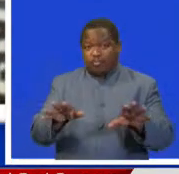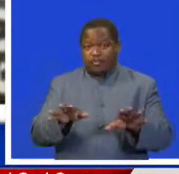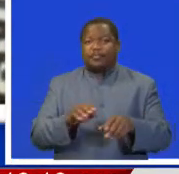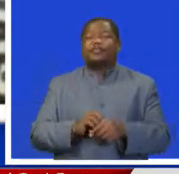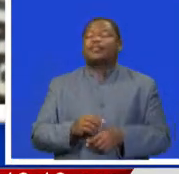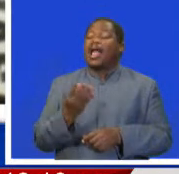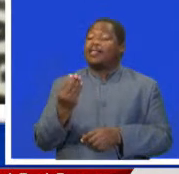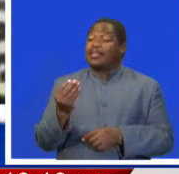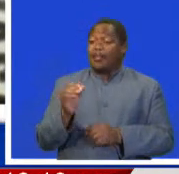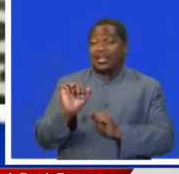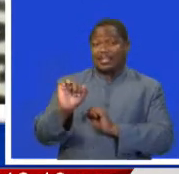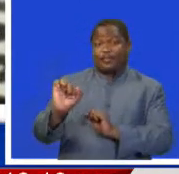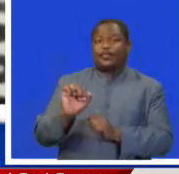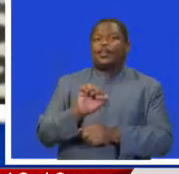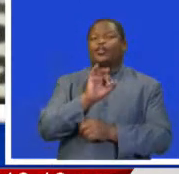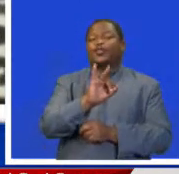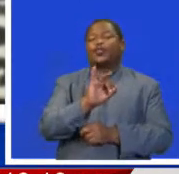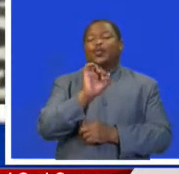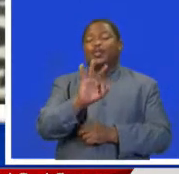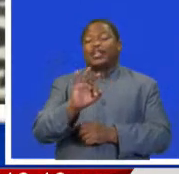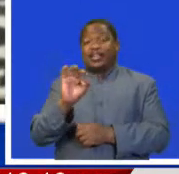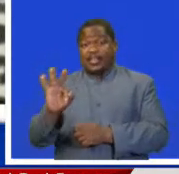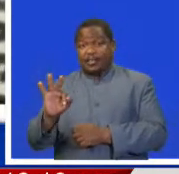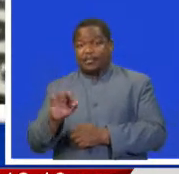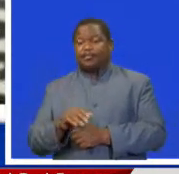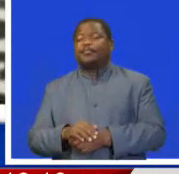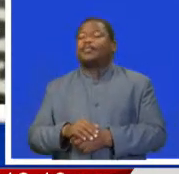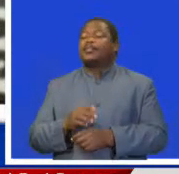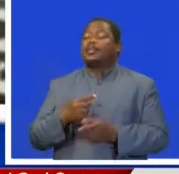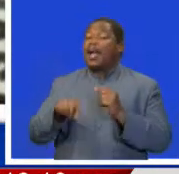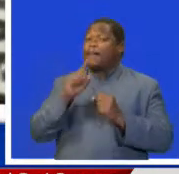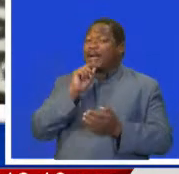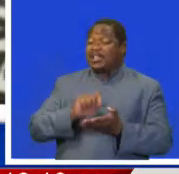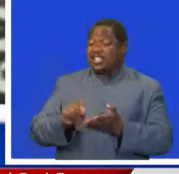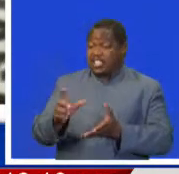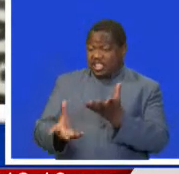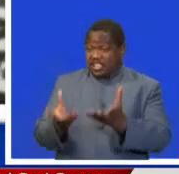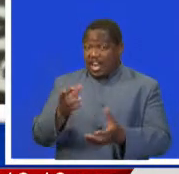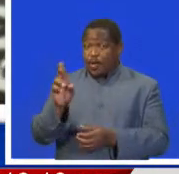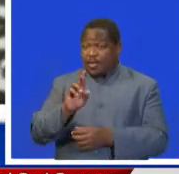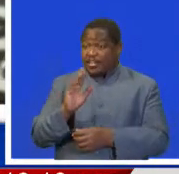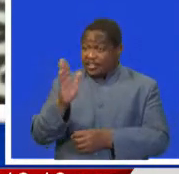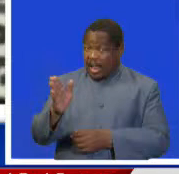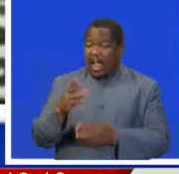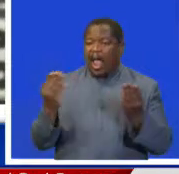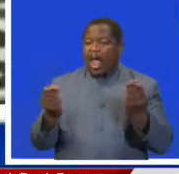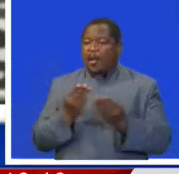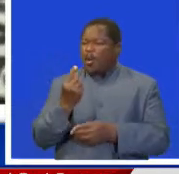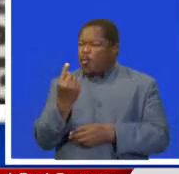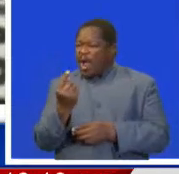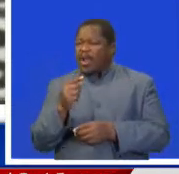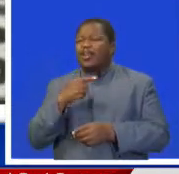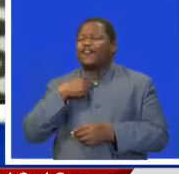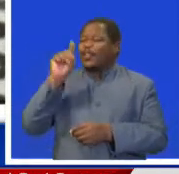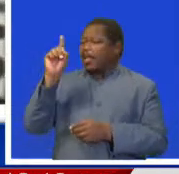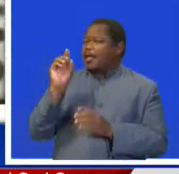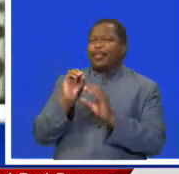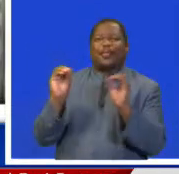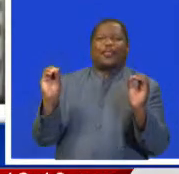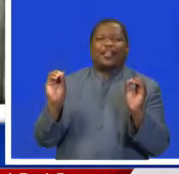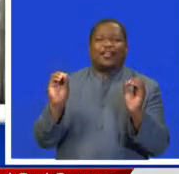233. Cases kusayitela washondela lozuska lokufanele kusubukuseke ngoba nasi